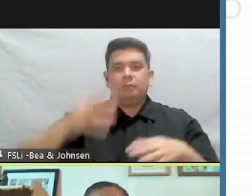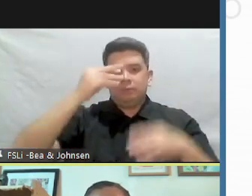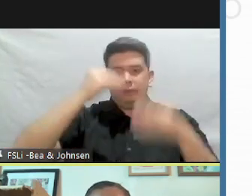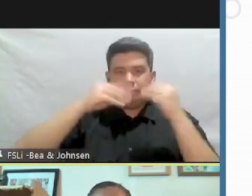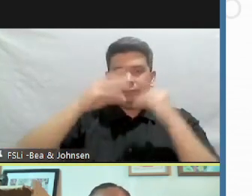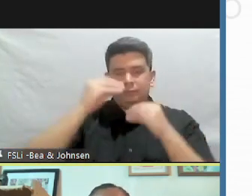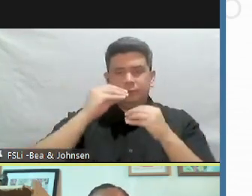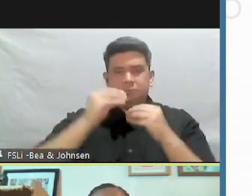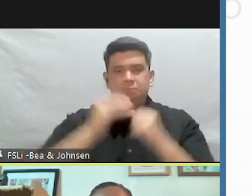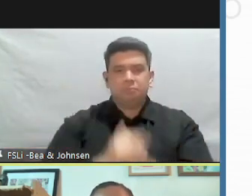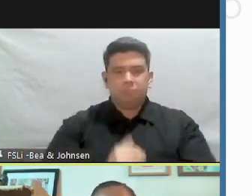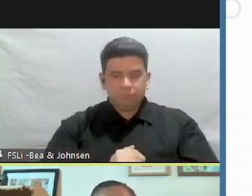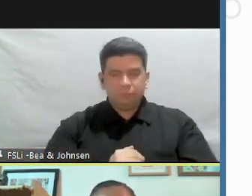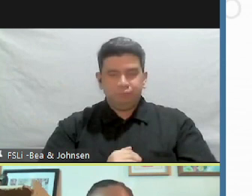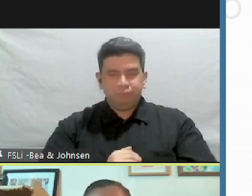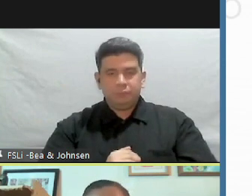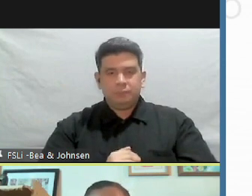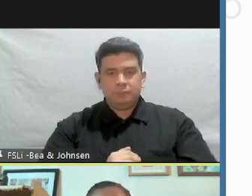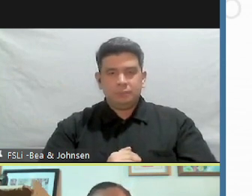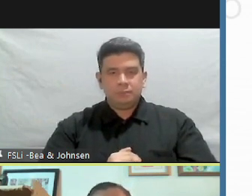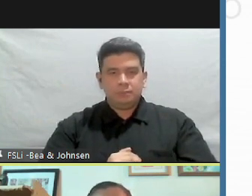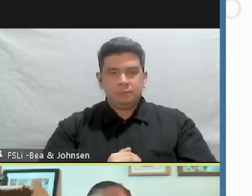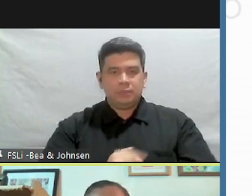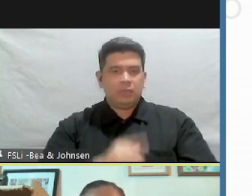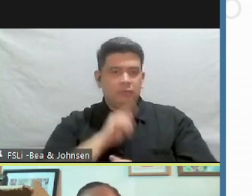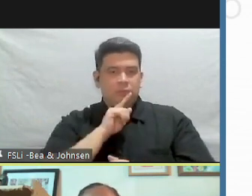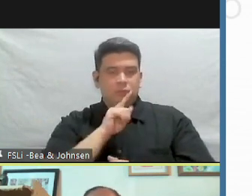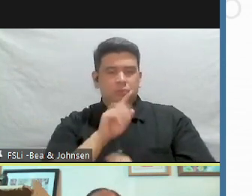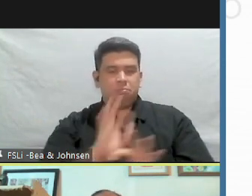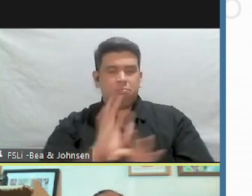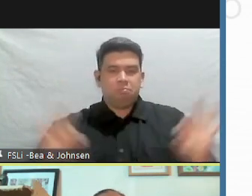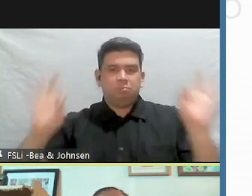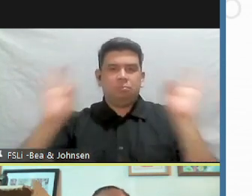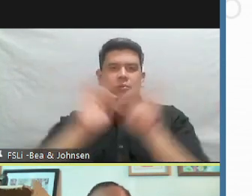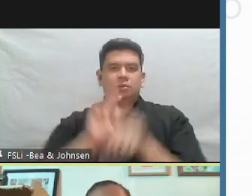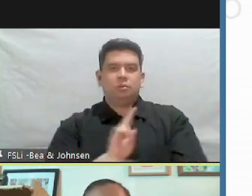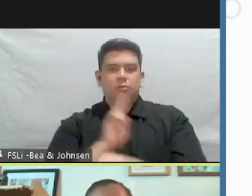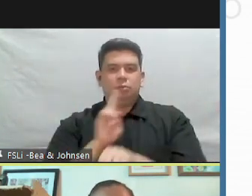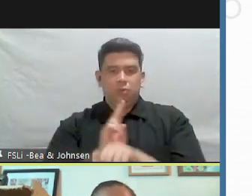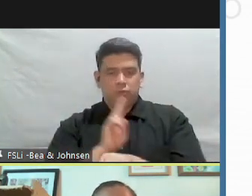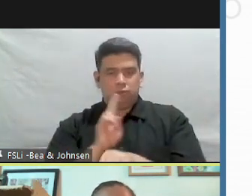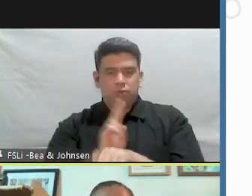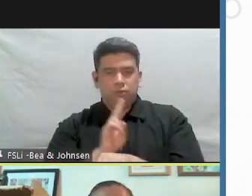napaka-logical, napaka-ethical ng paggamit ng sariling wika sa pagtuturo.